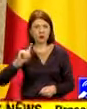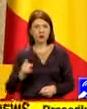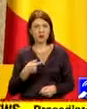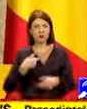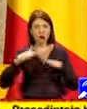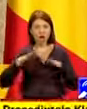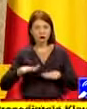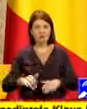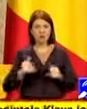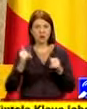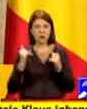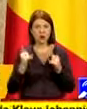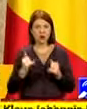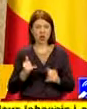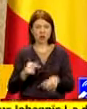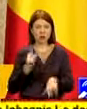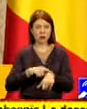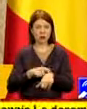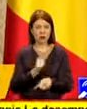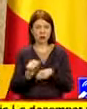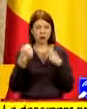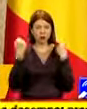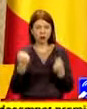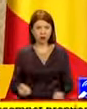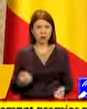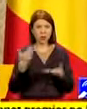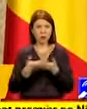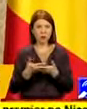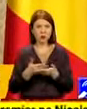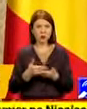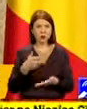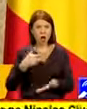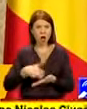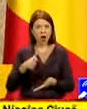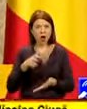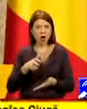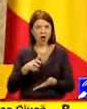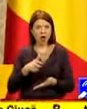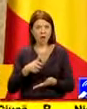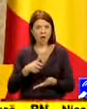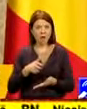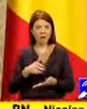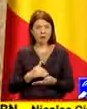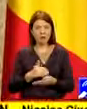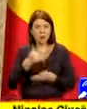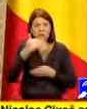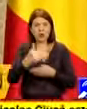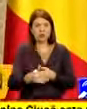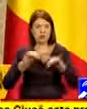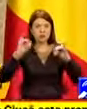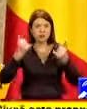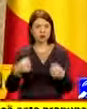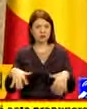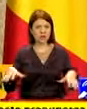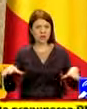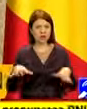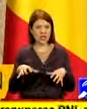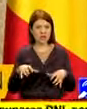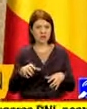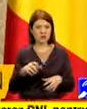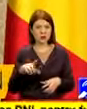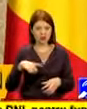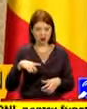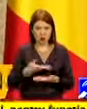avem în aceste momente dificile pentru a putea să depăși, pentru a putea depăși situația de criză în care